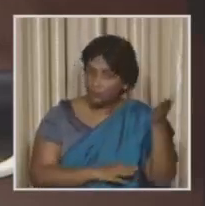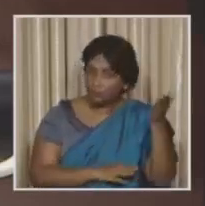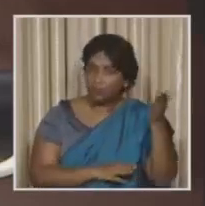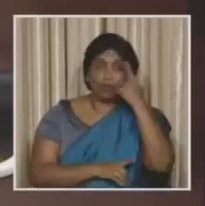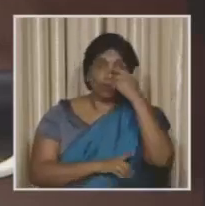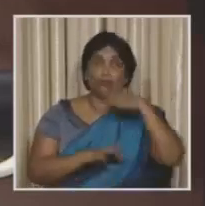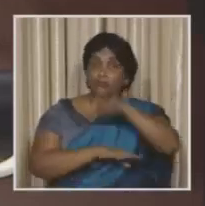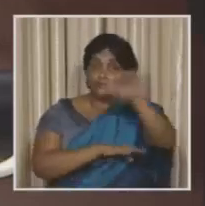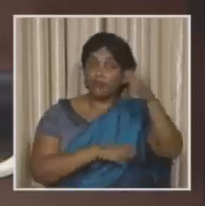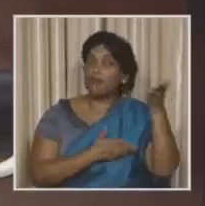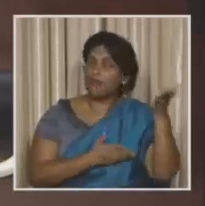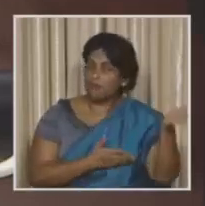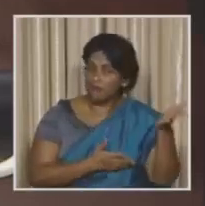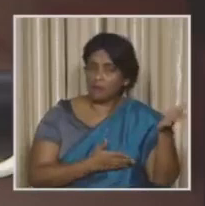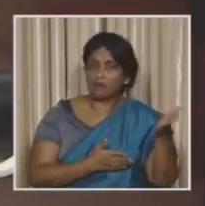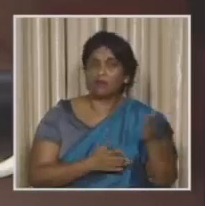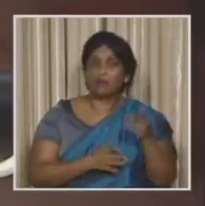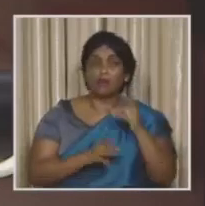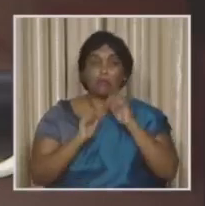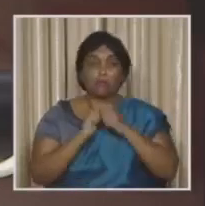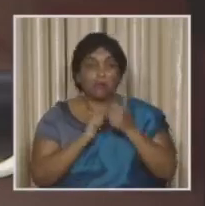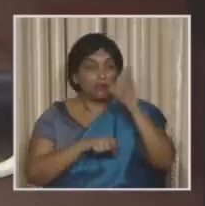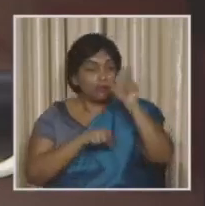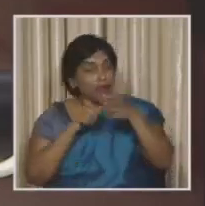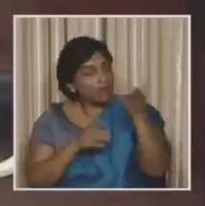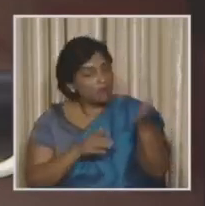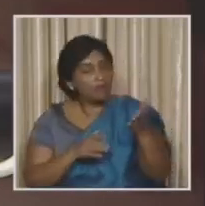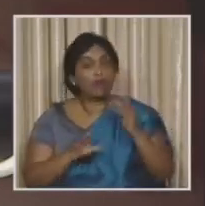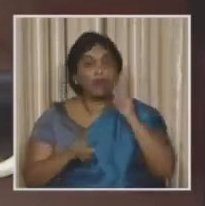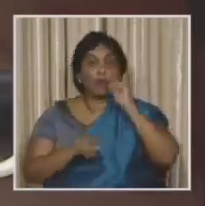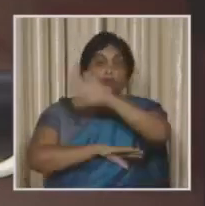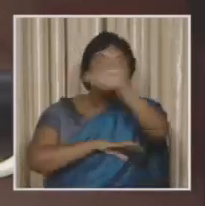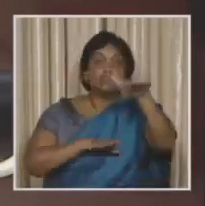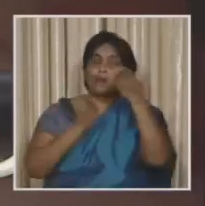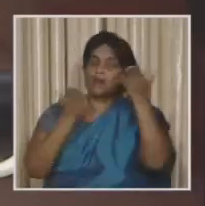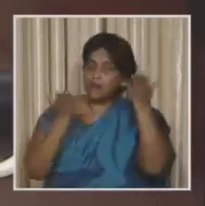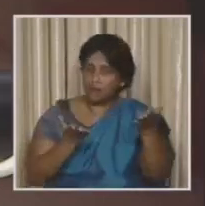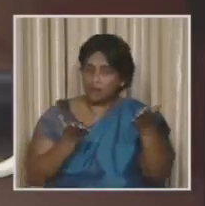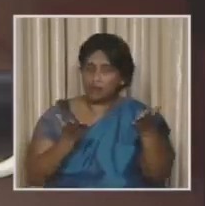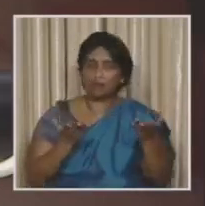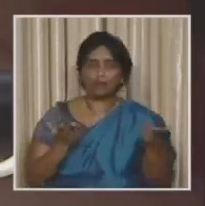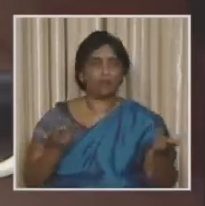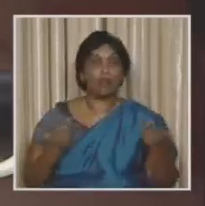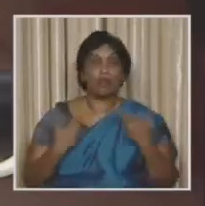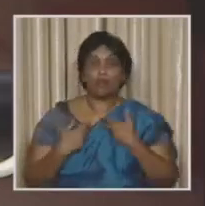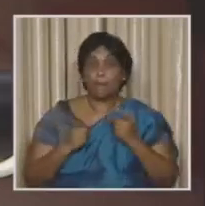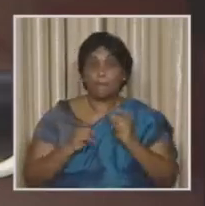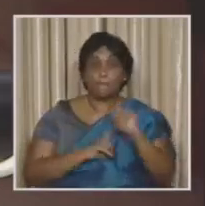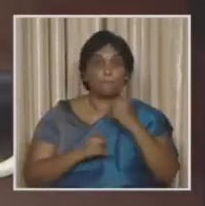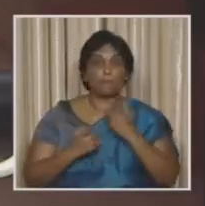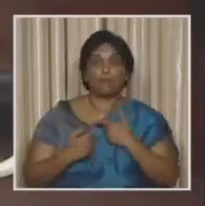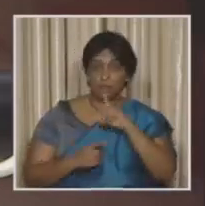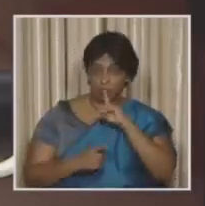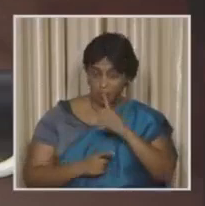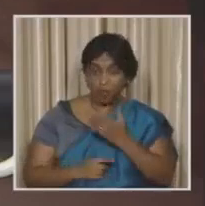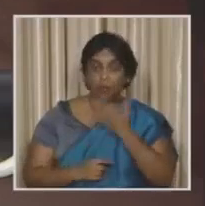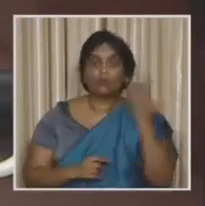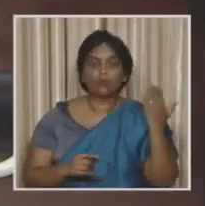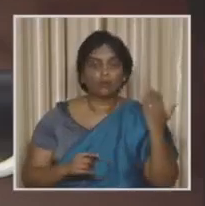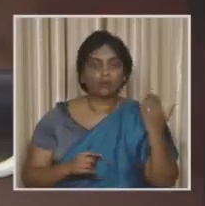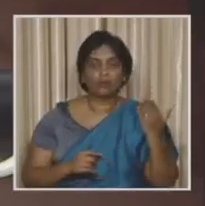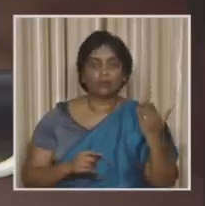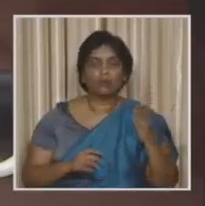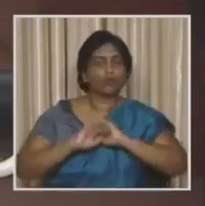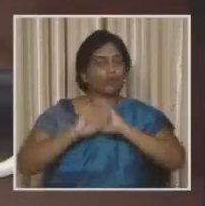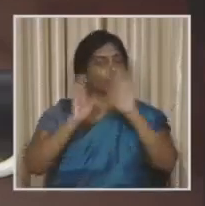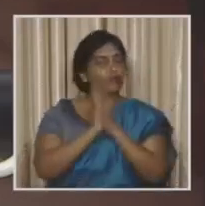katolik sabah tulu itu bino, windi tu parshen tulu itu bino, bodoh janata tulu itu bino, khatat me parlimen tu negit lakian apulu ande,